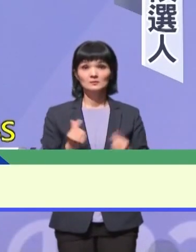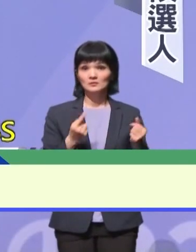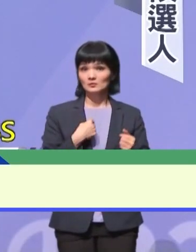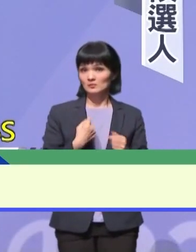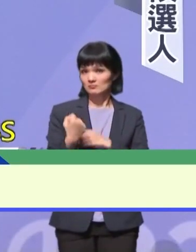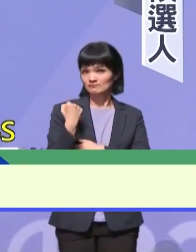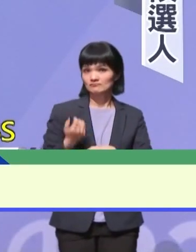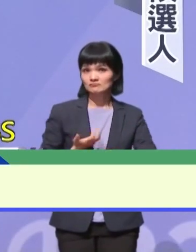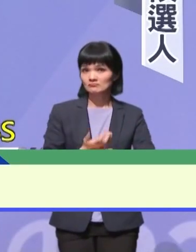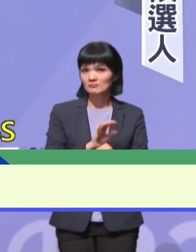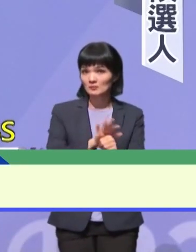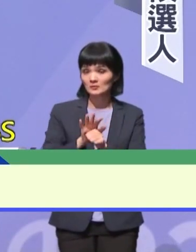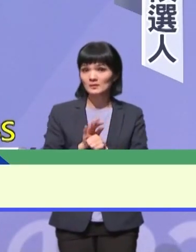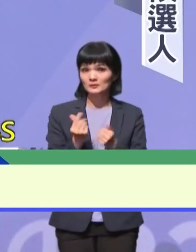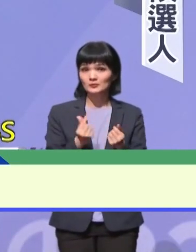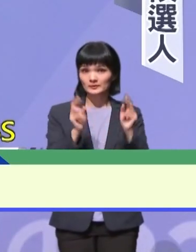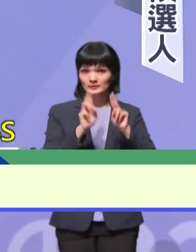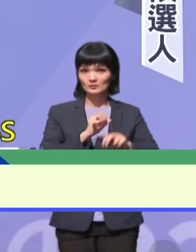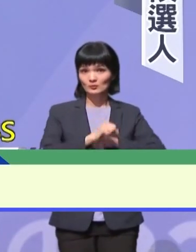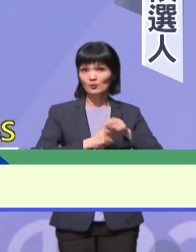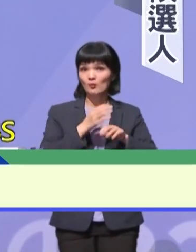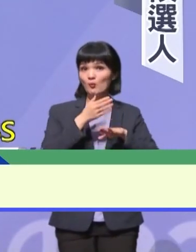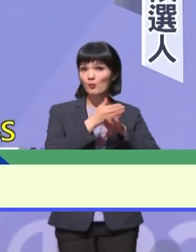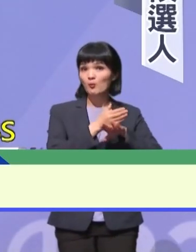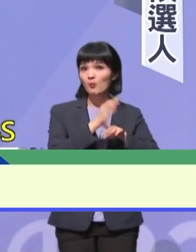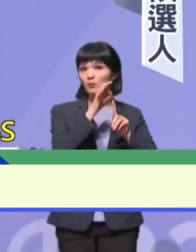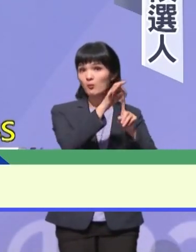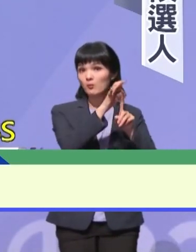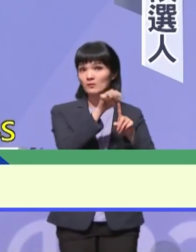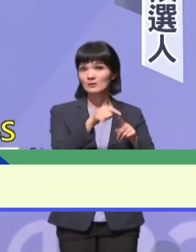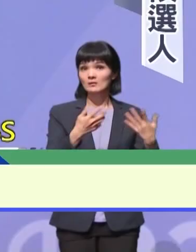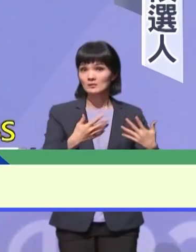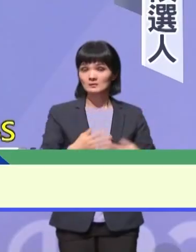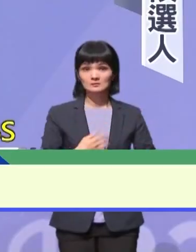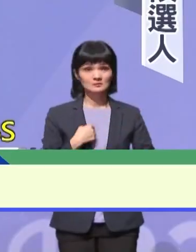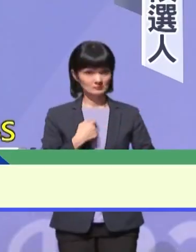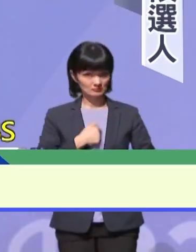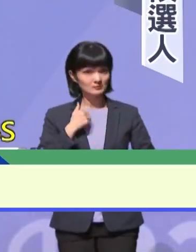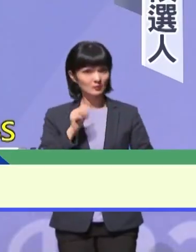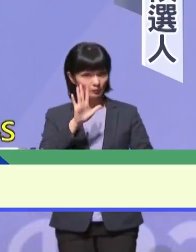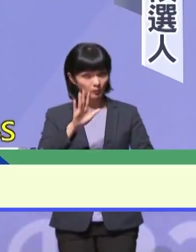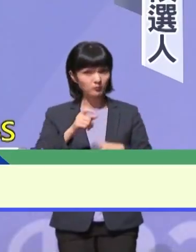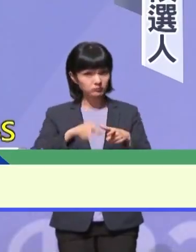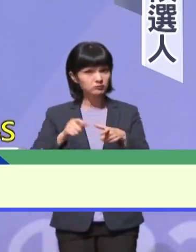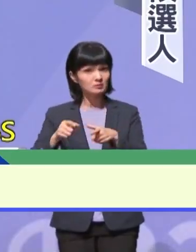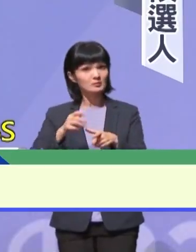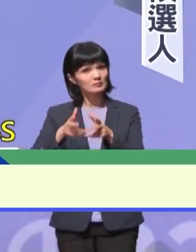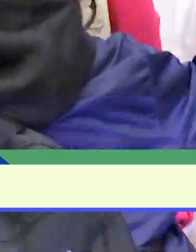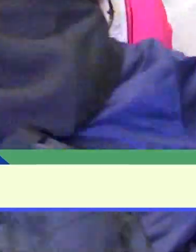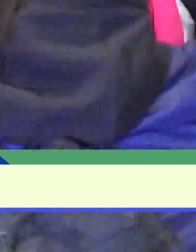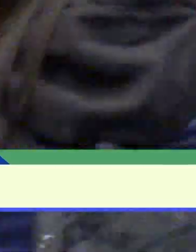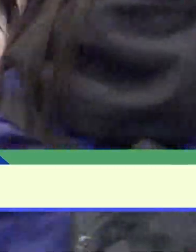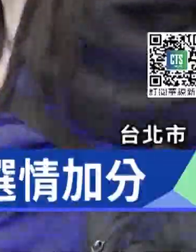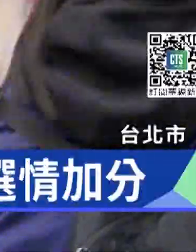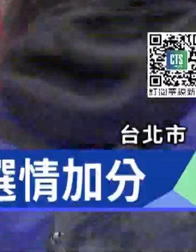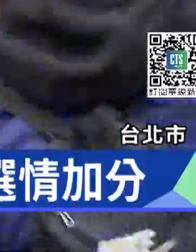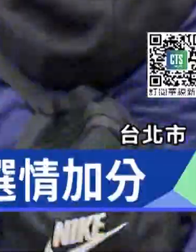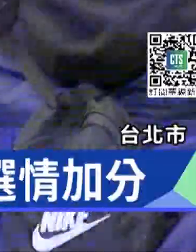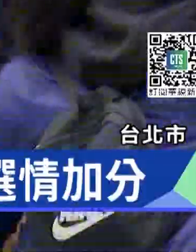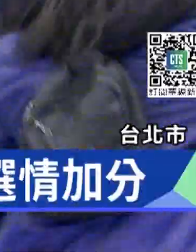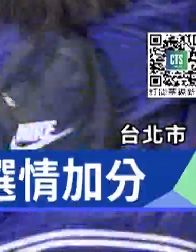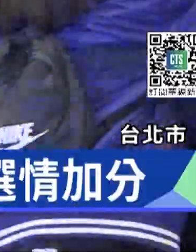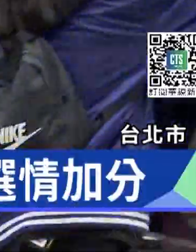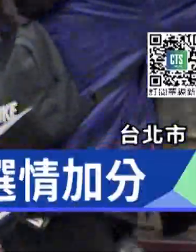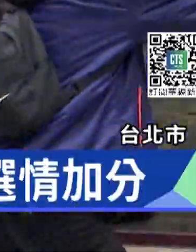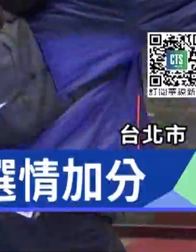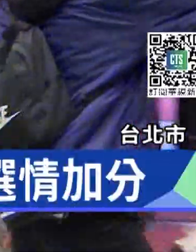在推动的相关电动公车，其实我就实际的跟业者还有很多民众的来交换意见。 尽管能源电力被